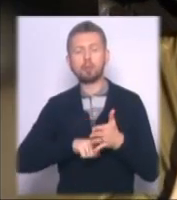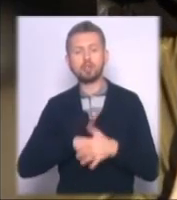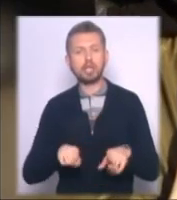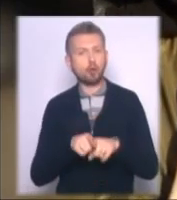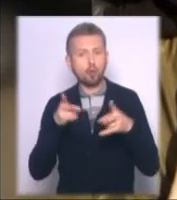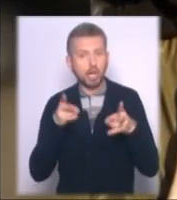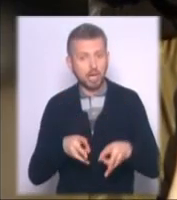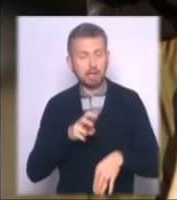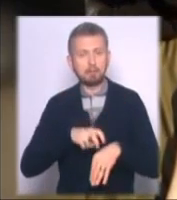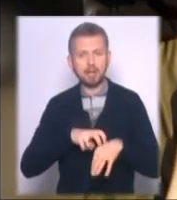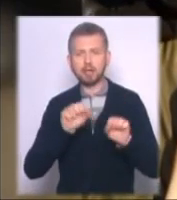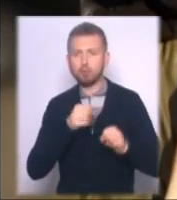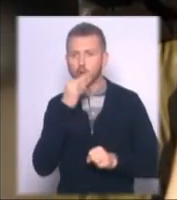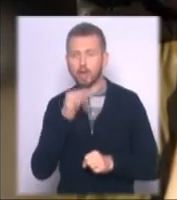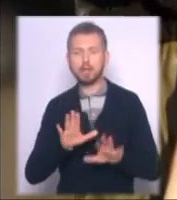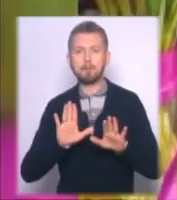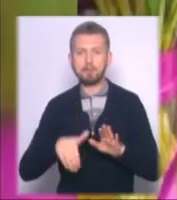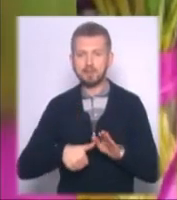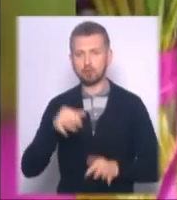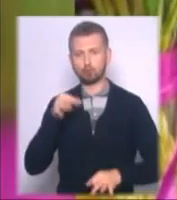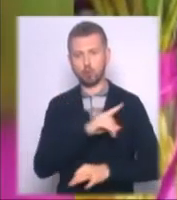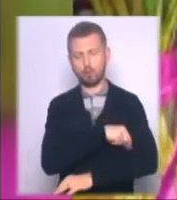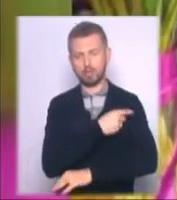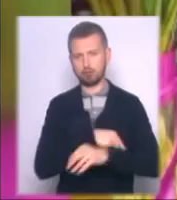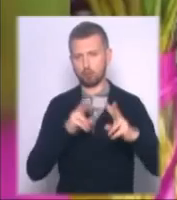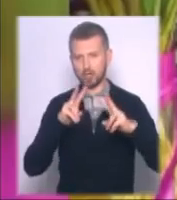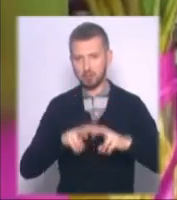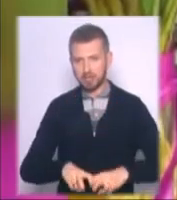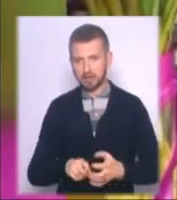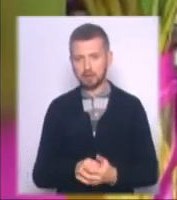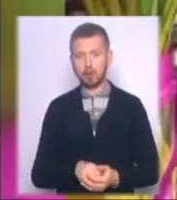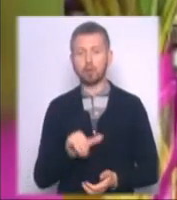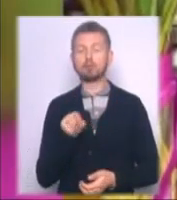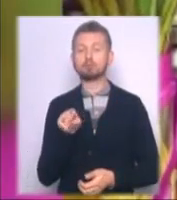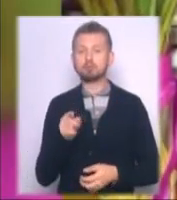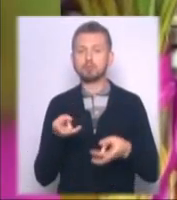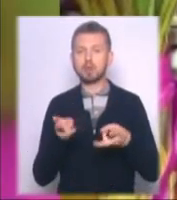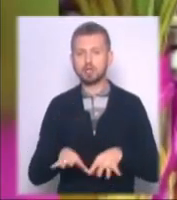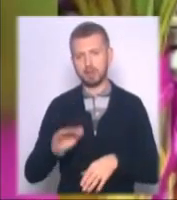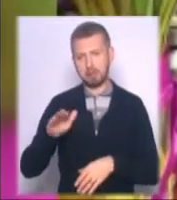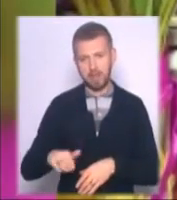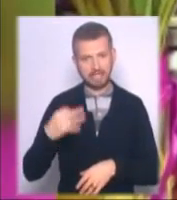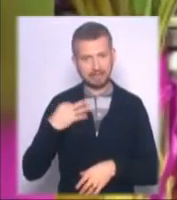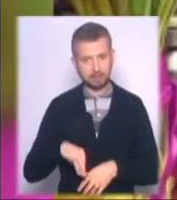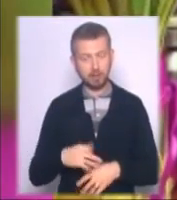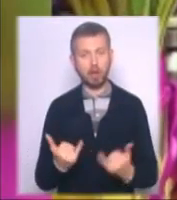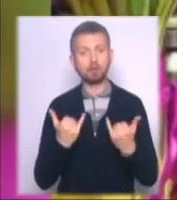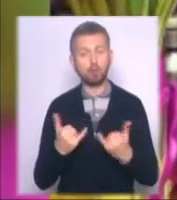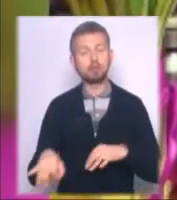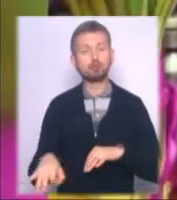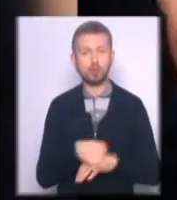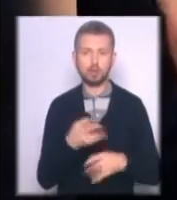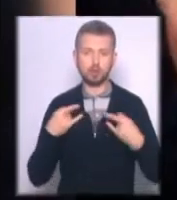трагедії, медики зможуть сказати тільки після судово-медичної експертизи. В Олександра залишився маленький син, а сьогодні дружина народила